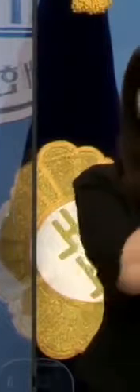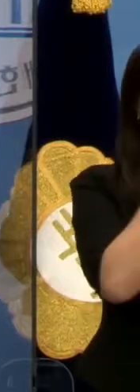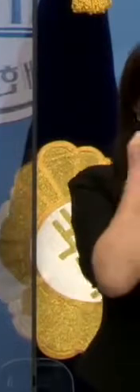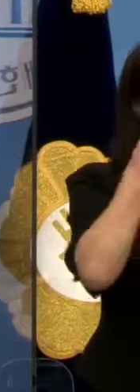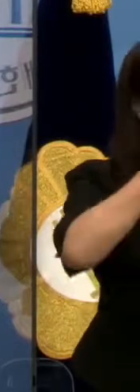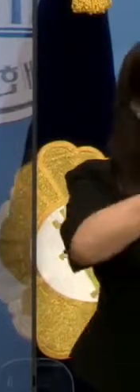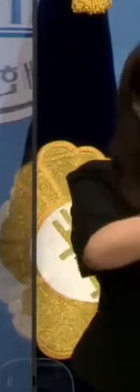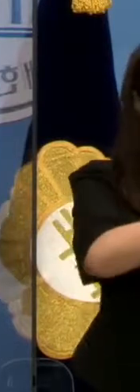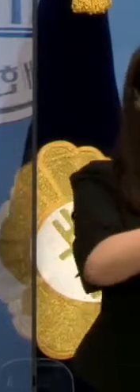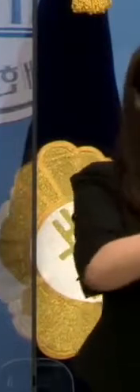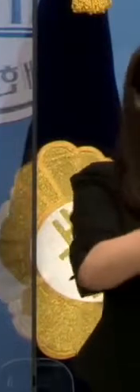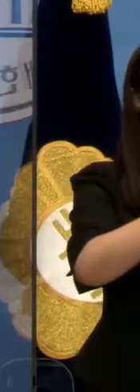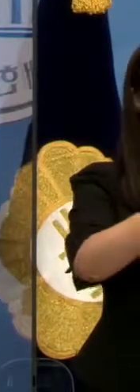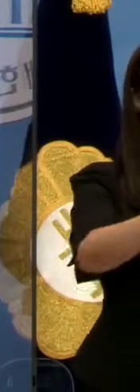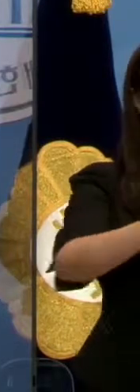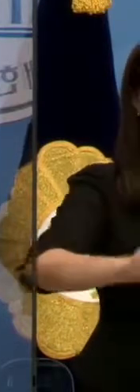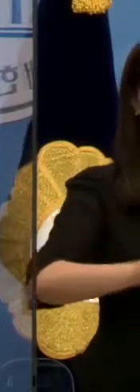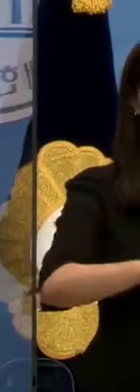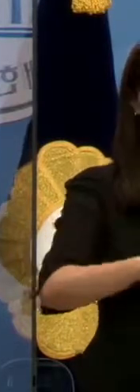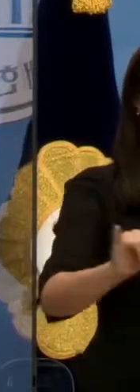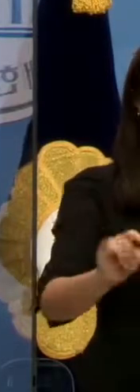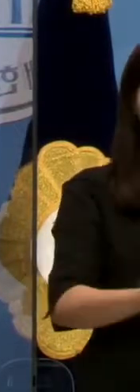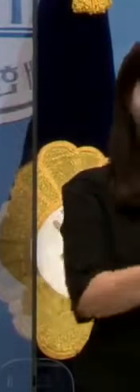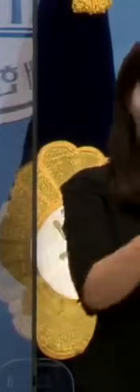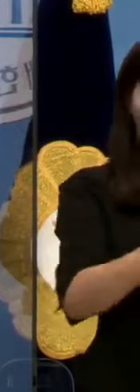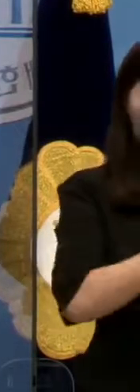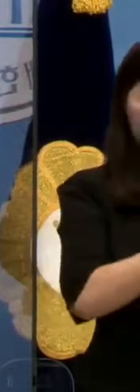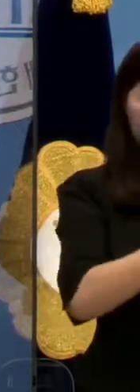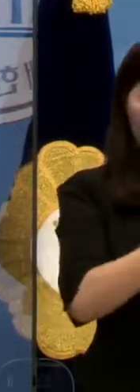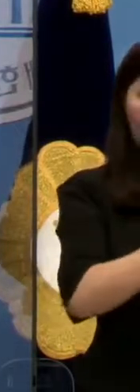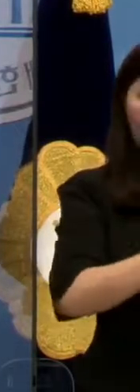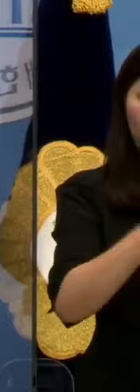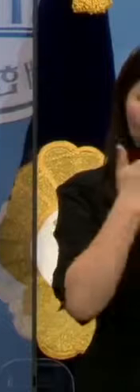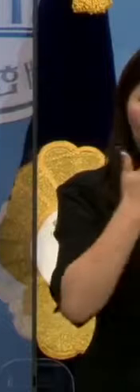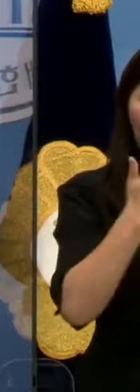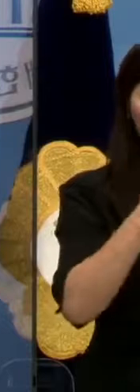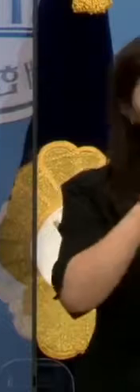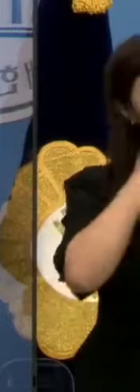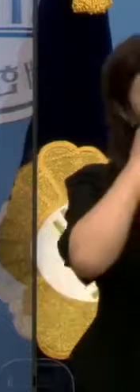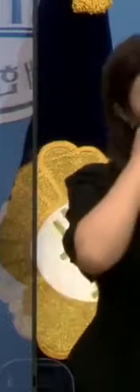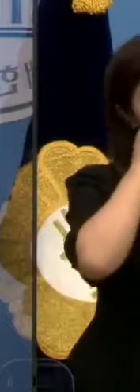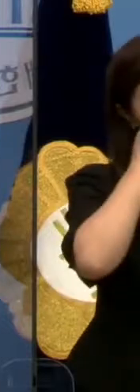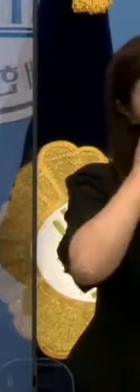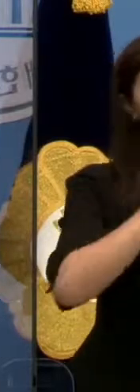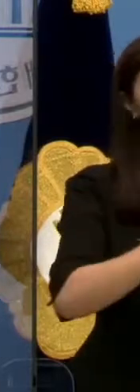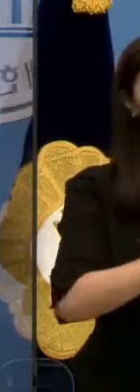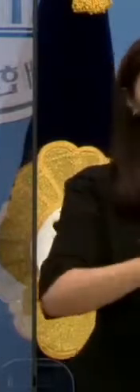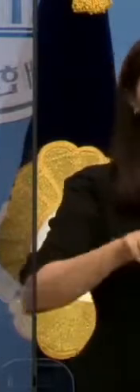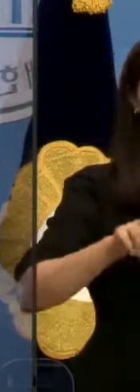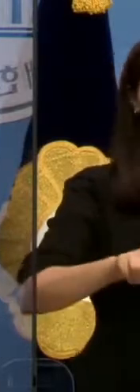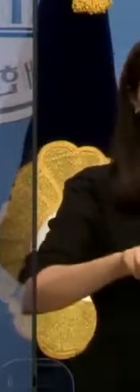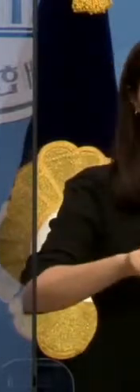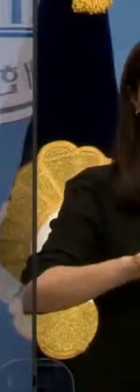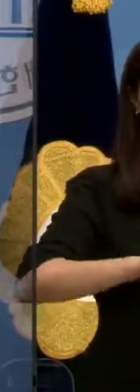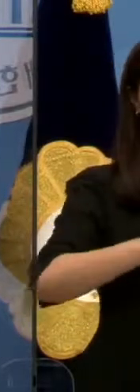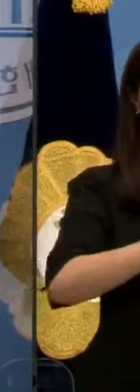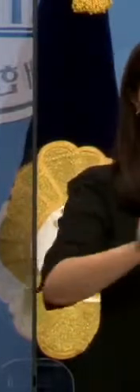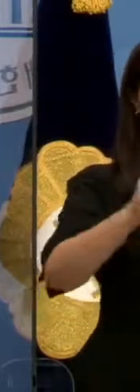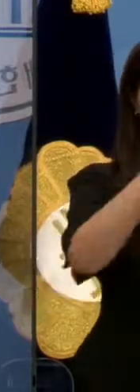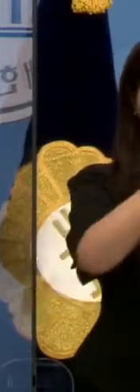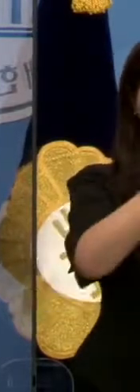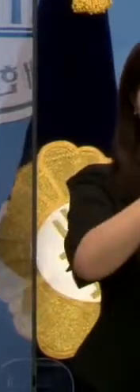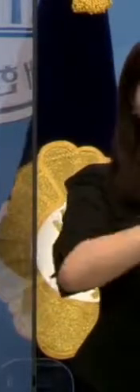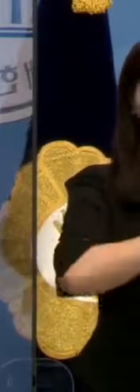해서 국민들의 삶 불안은 해소되지 않습니다. 오늘은 국민들의 주거 불안 해소를 위한